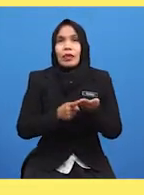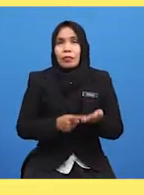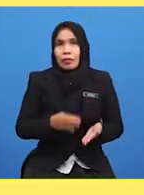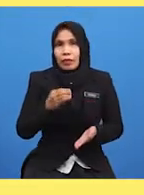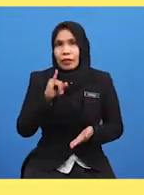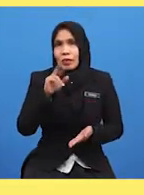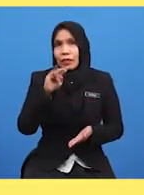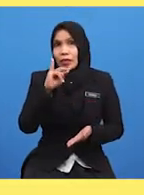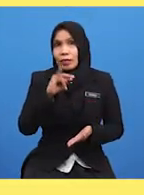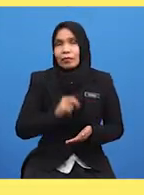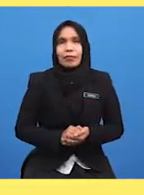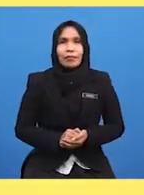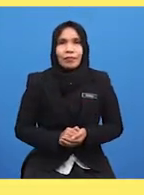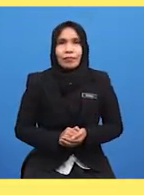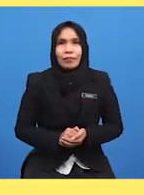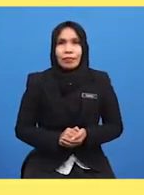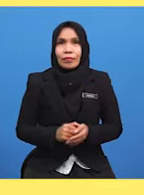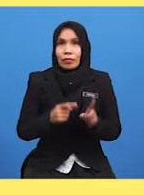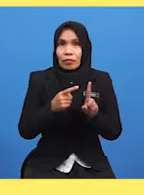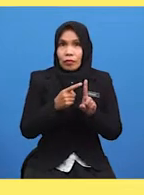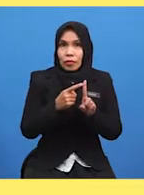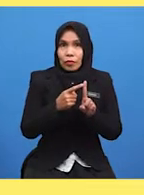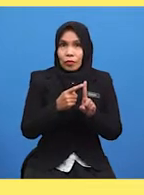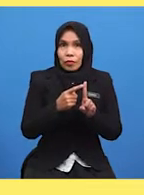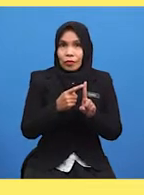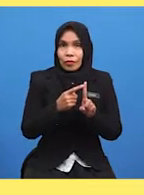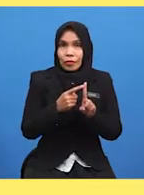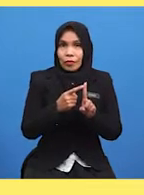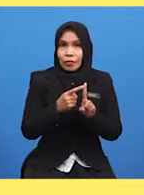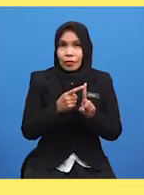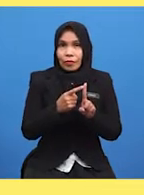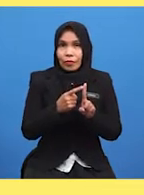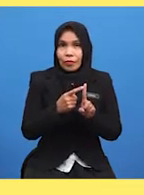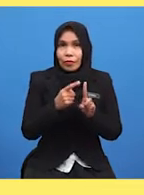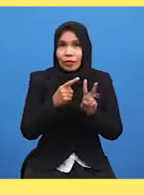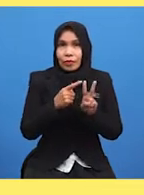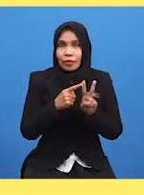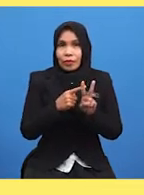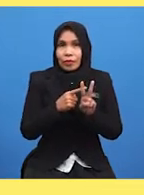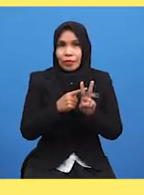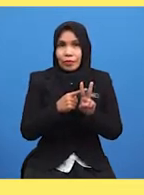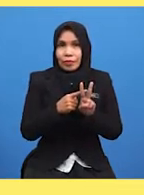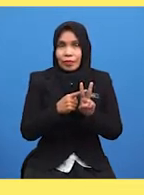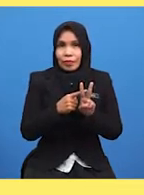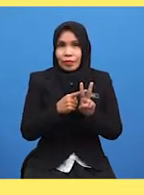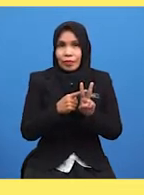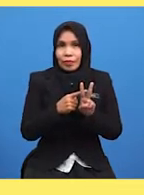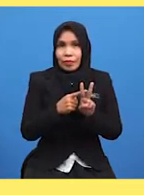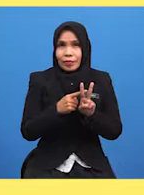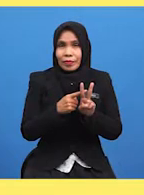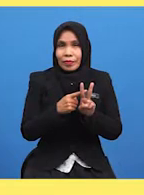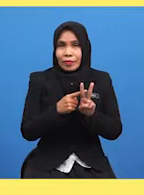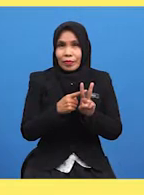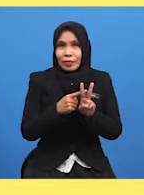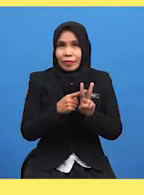presiden pertama kedudukan Sultan dan pembesar Negeri dikenalkan kedua nasehat British mesti